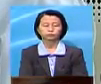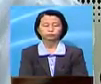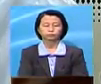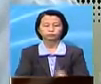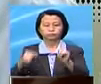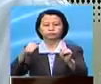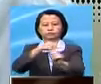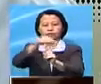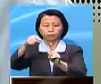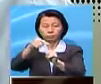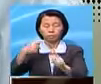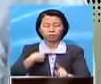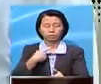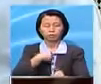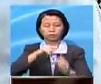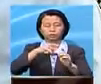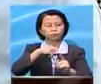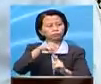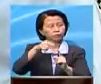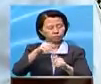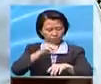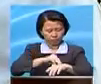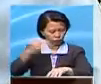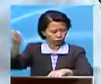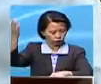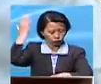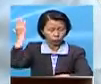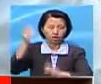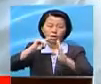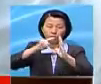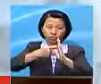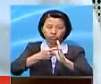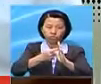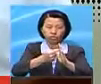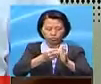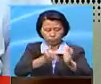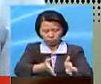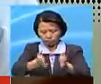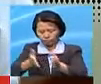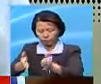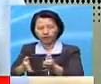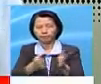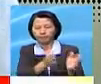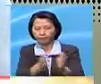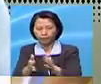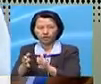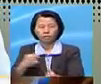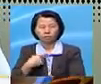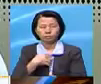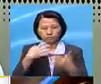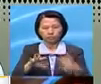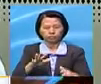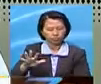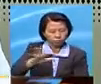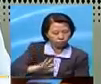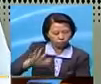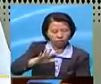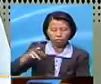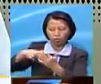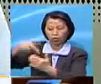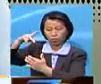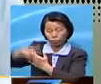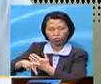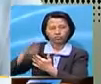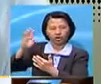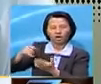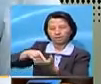Bila masa kita mula-mula membuat perancangan, kita telah mengandaikan projek ini akan